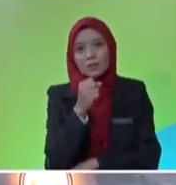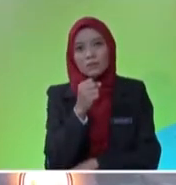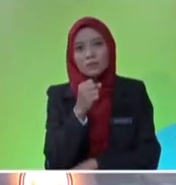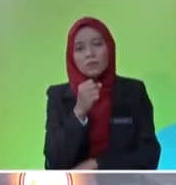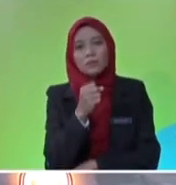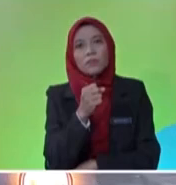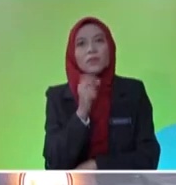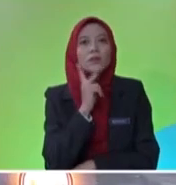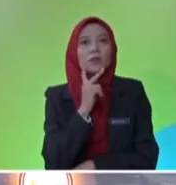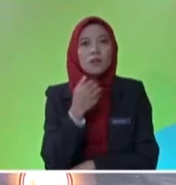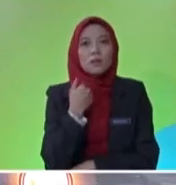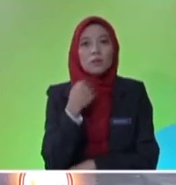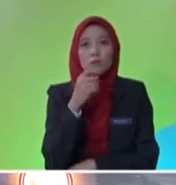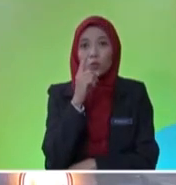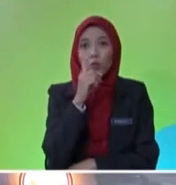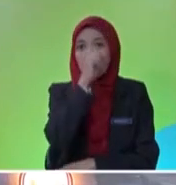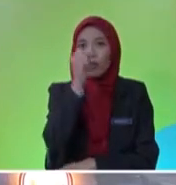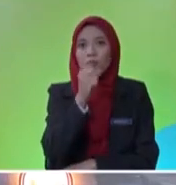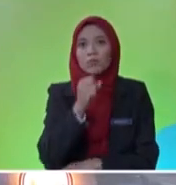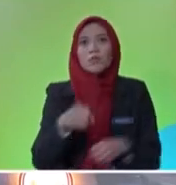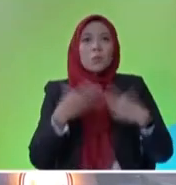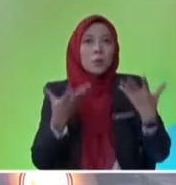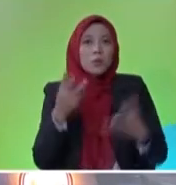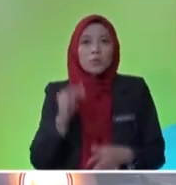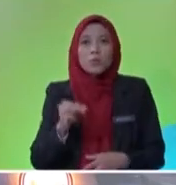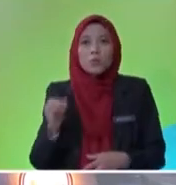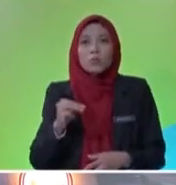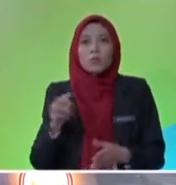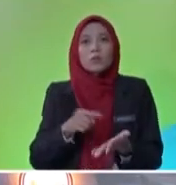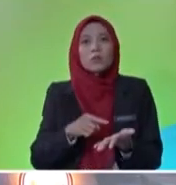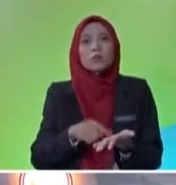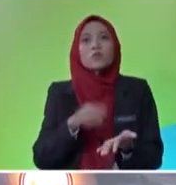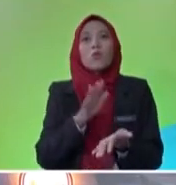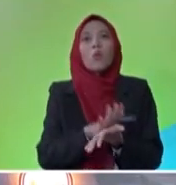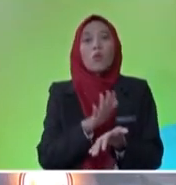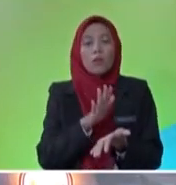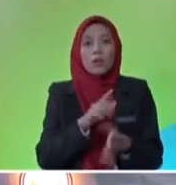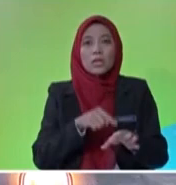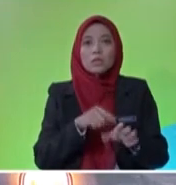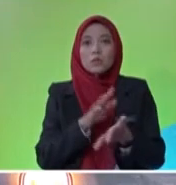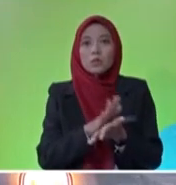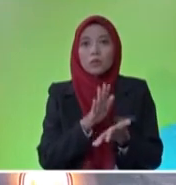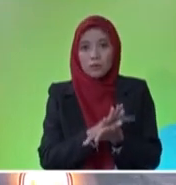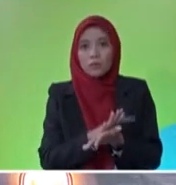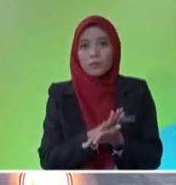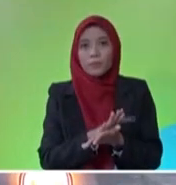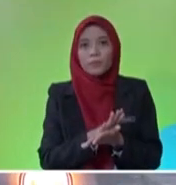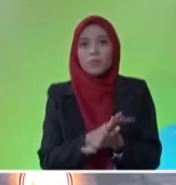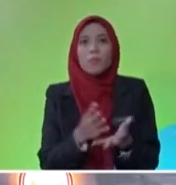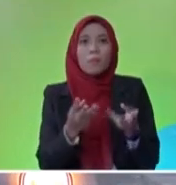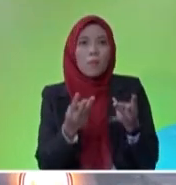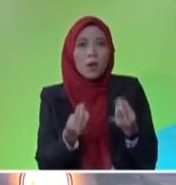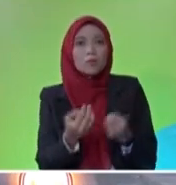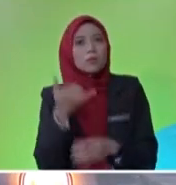kepada Cikgu Bagaimana kalau murid-murid terutama sekali muda-mudi disekolahkan Canggu kalau mereka a nah hubungi